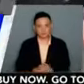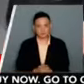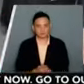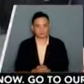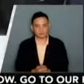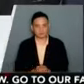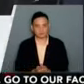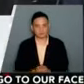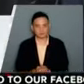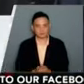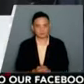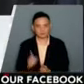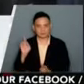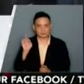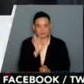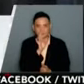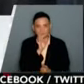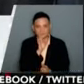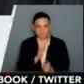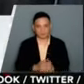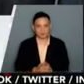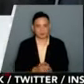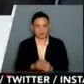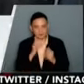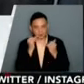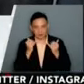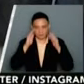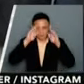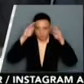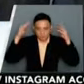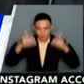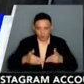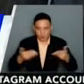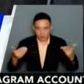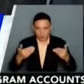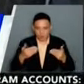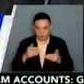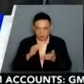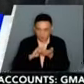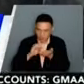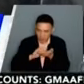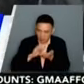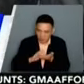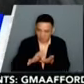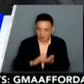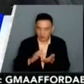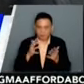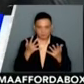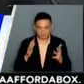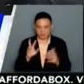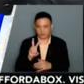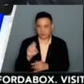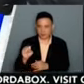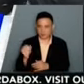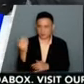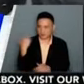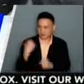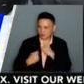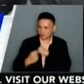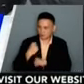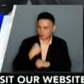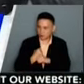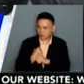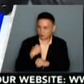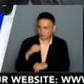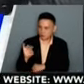For now, stay tayo sa present. Tapos, focus po muna tayo. Ganun. Nakalaban ko naman siya nung last year. So, ayun po.